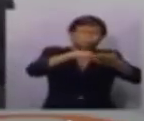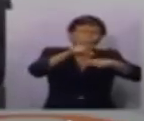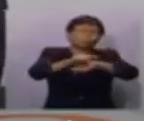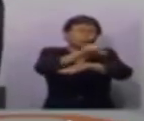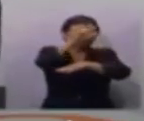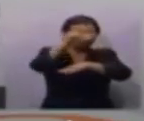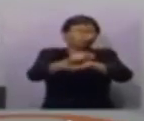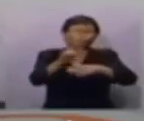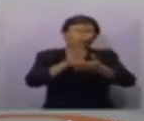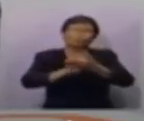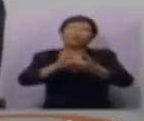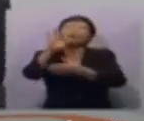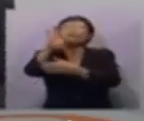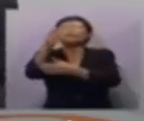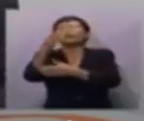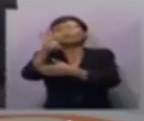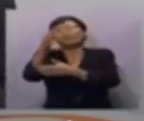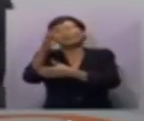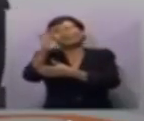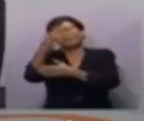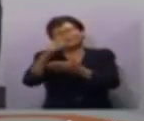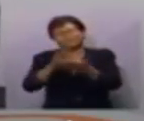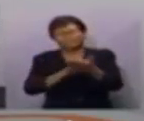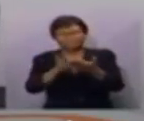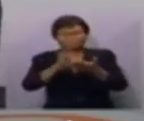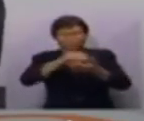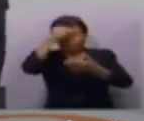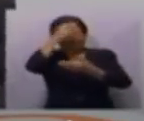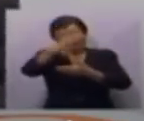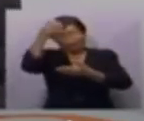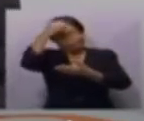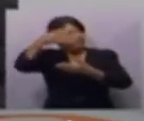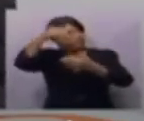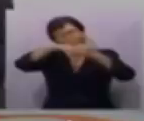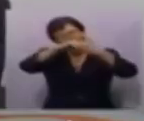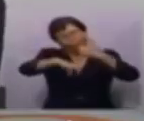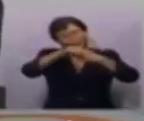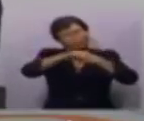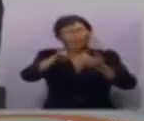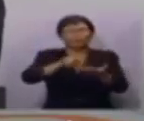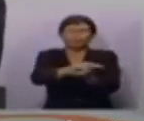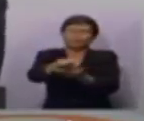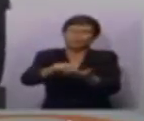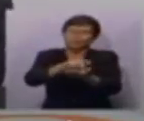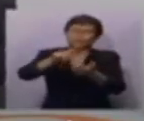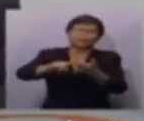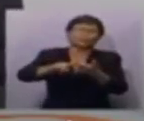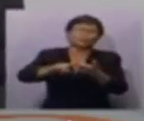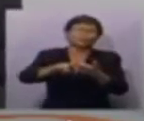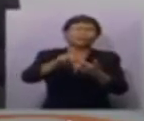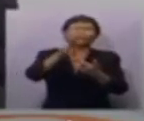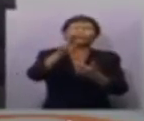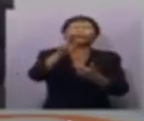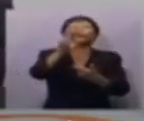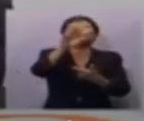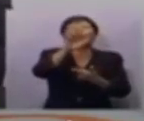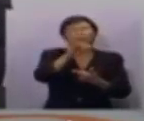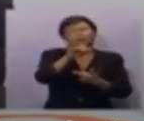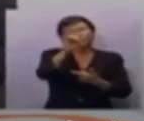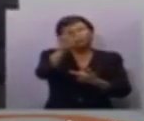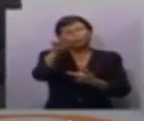penggunaan media sosial ini dalam menyampaikan mesej kempen kan, melalui video, melalui YouTube,